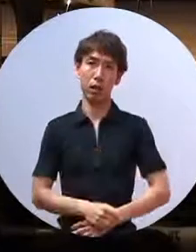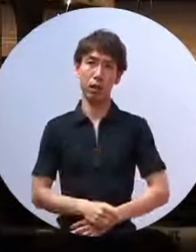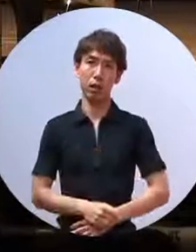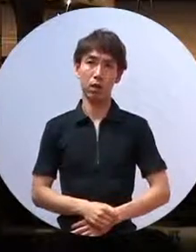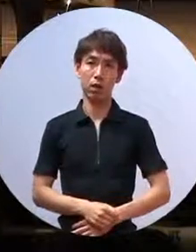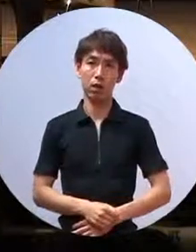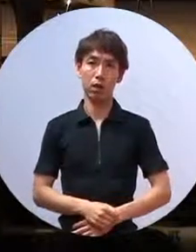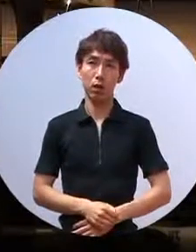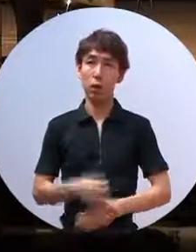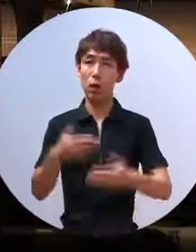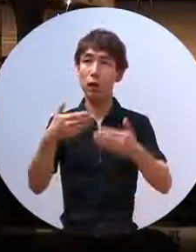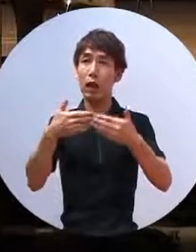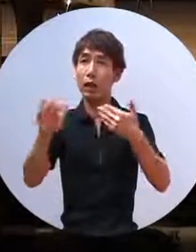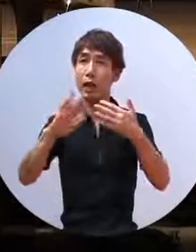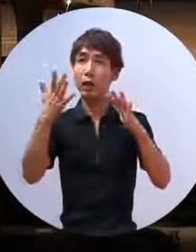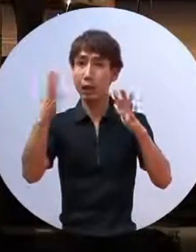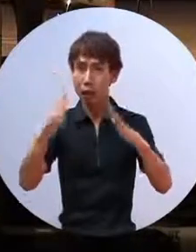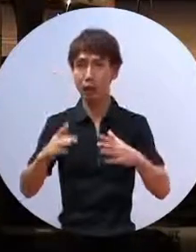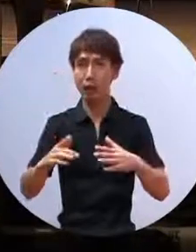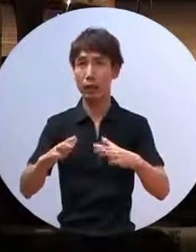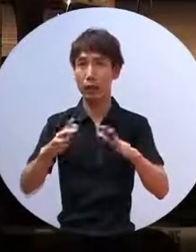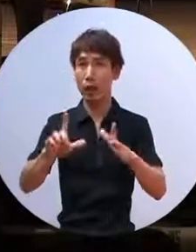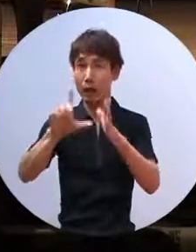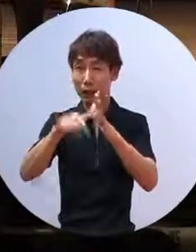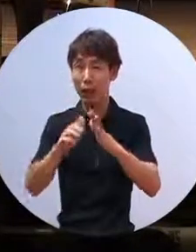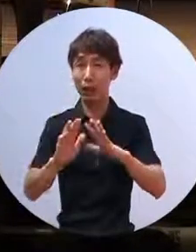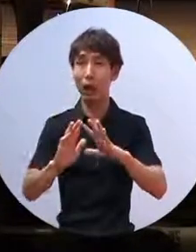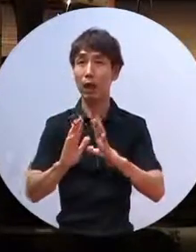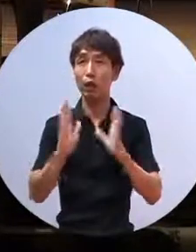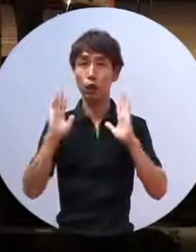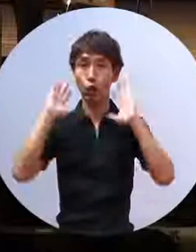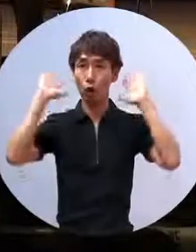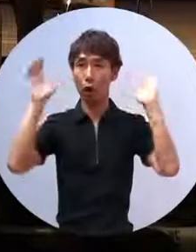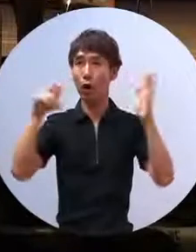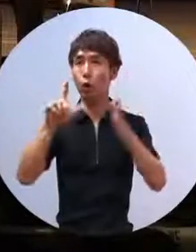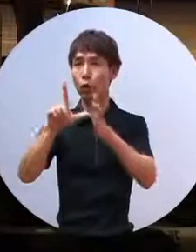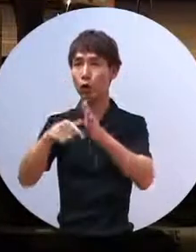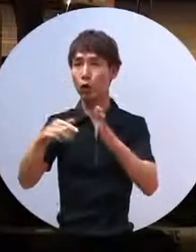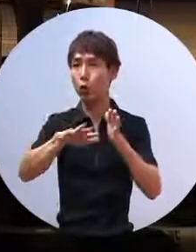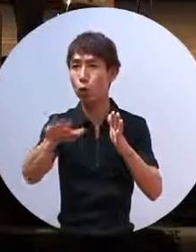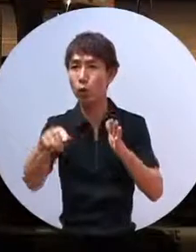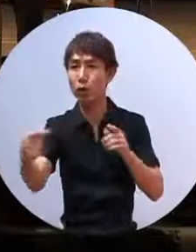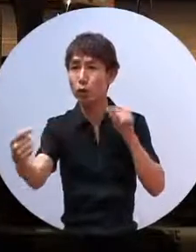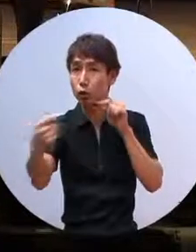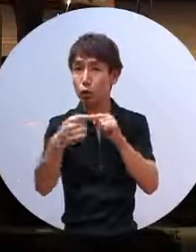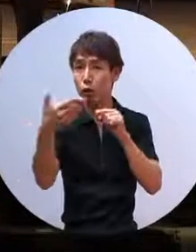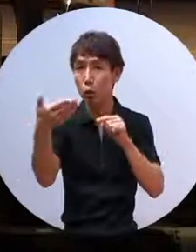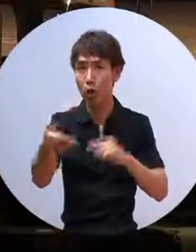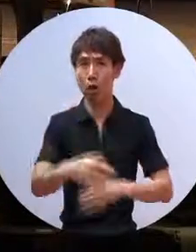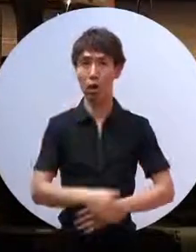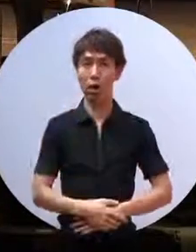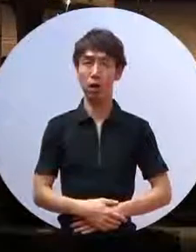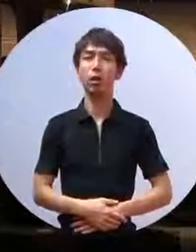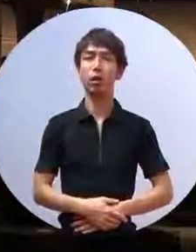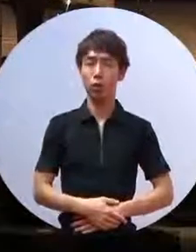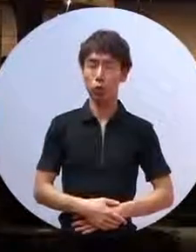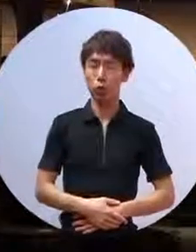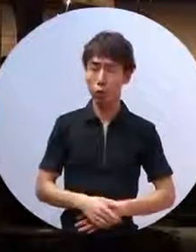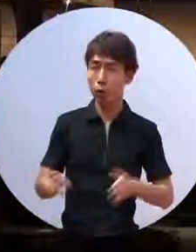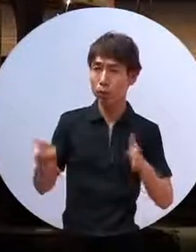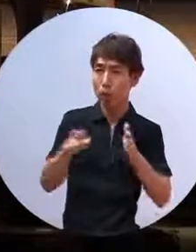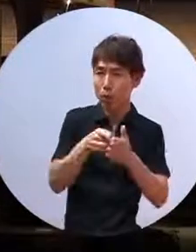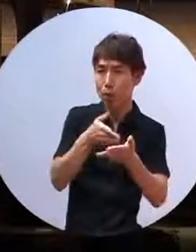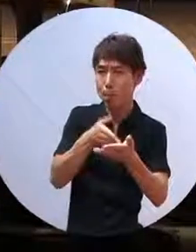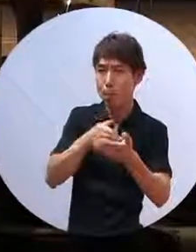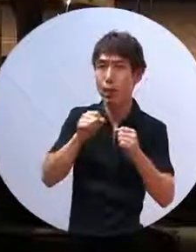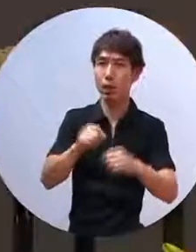その果たして体験のない、もう時代が違う豊かになった時代の人たちに通じるんだろうかという思いをずっと抱きながらお話